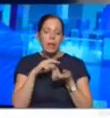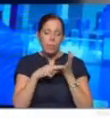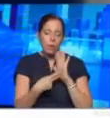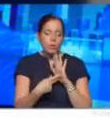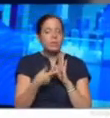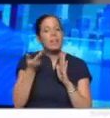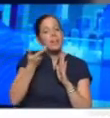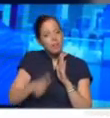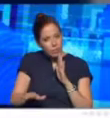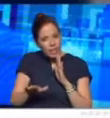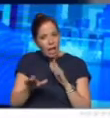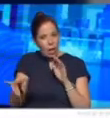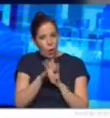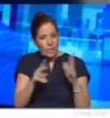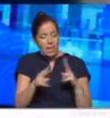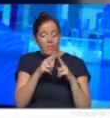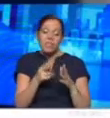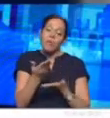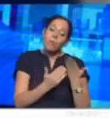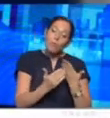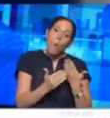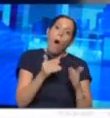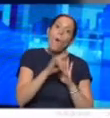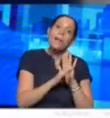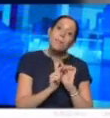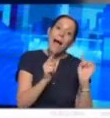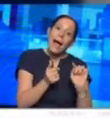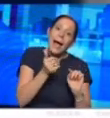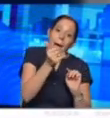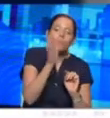הצרפתי, יגידו בליכוד ובתמורה נקדם חוקים אחרים שחשובים גם הם למפלגה. כן.